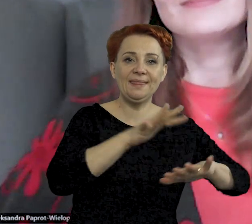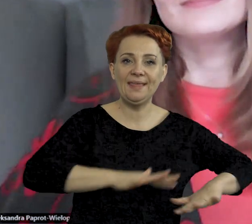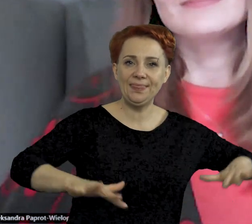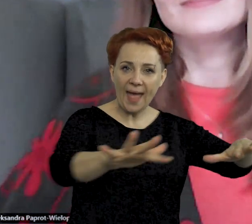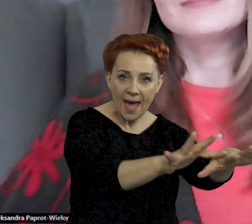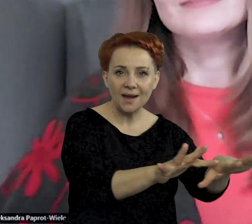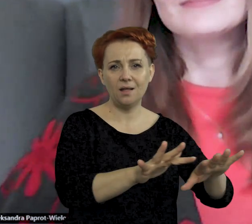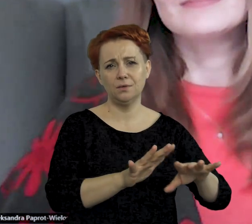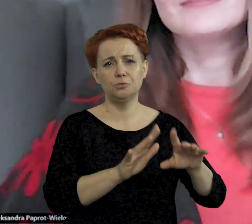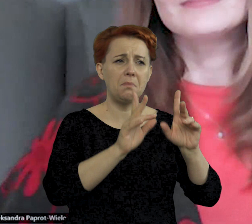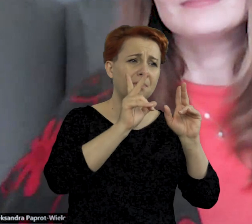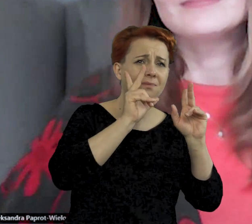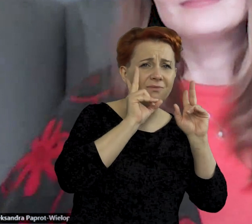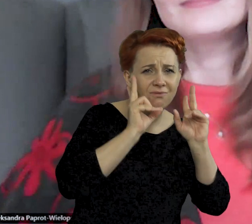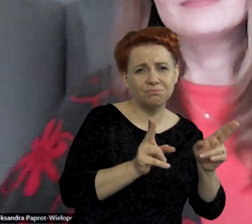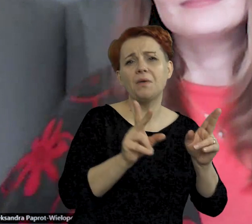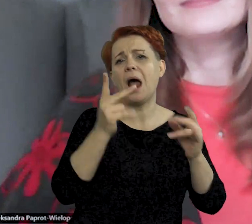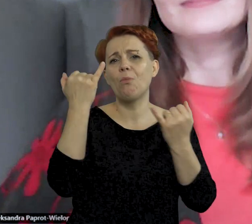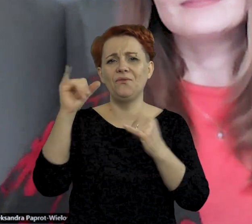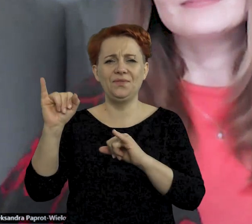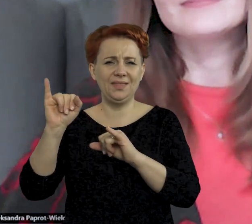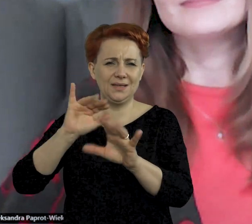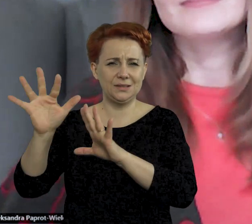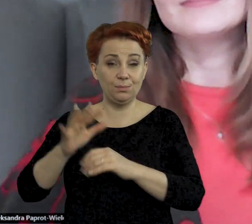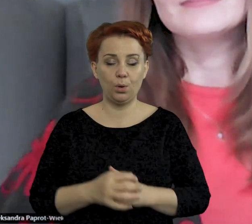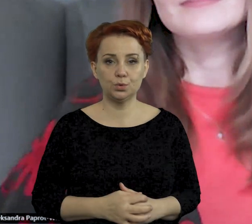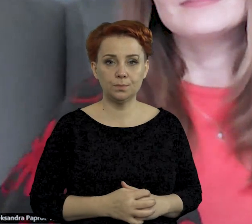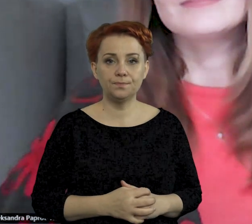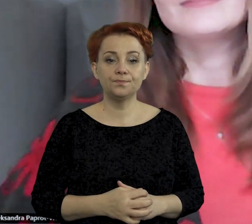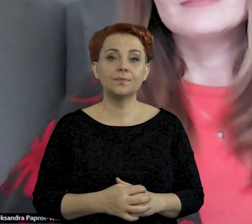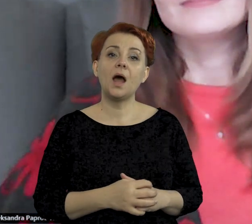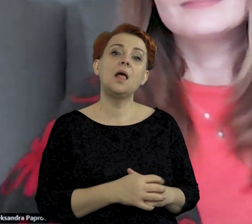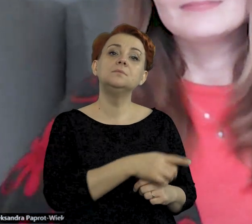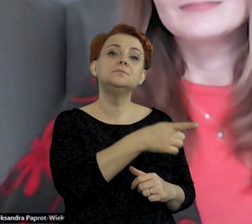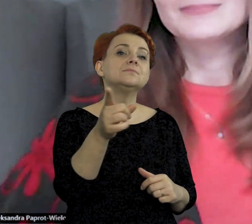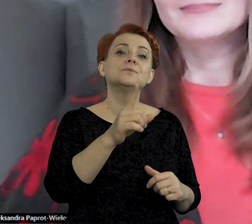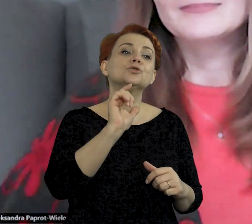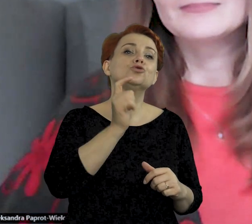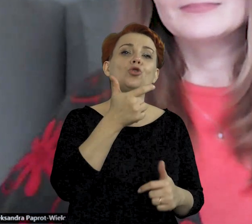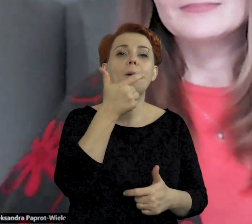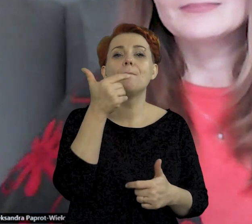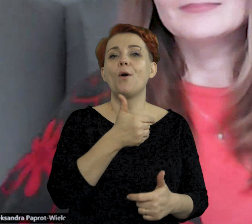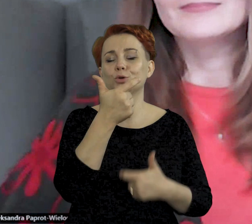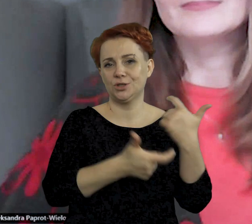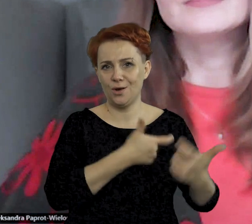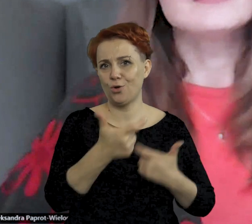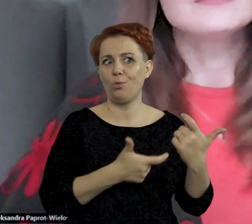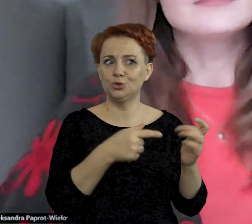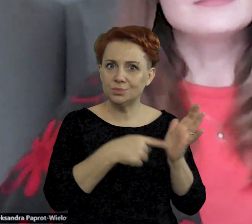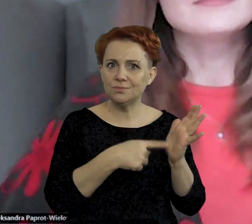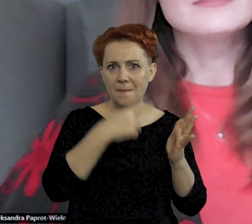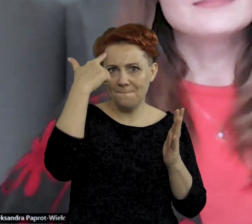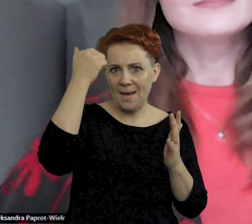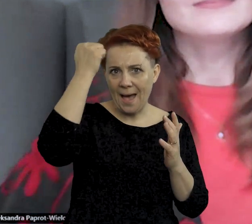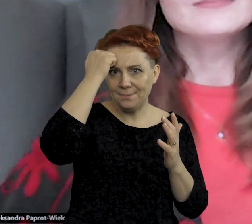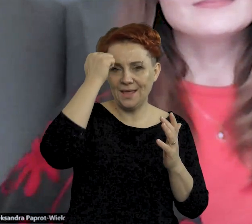terenie takim wyobrażonym. A zatem jak według Ciebie, według Was, jakiego rodzaju działania można by podejmować, aby utrwalać pamięć